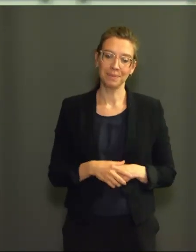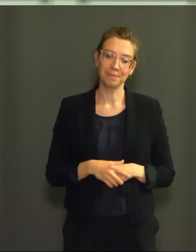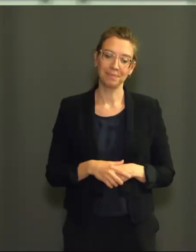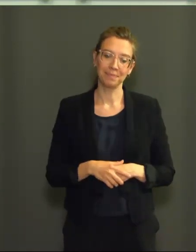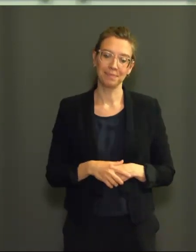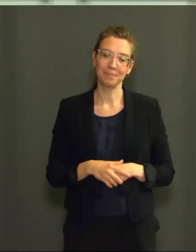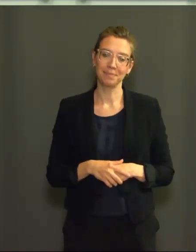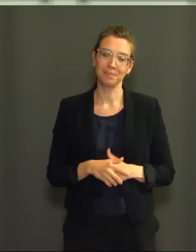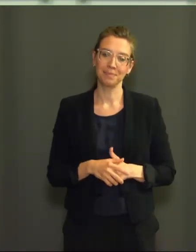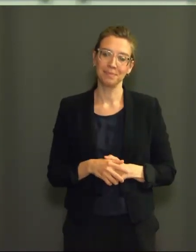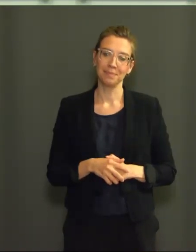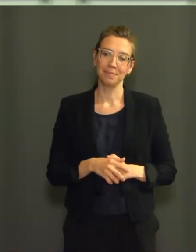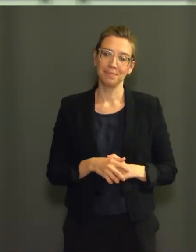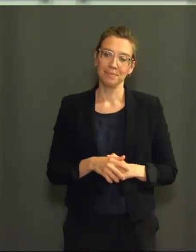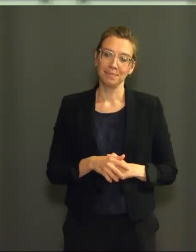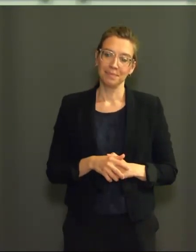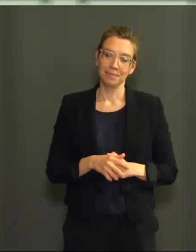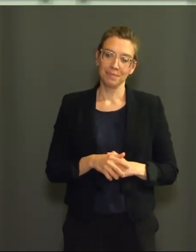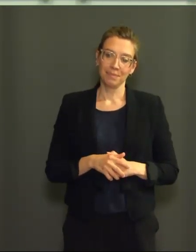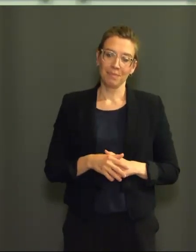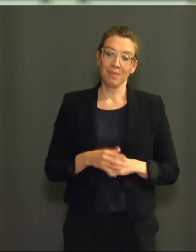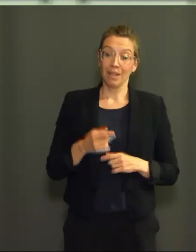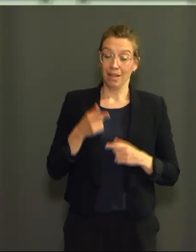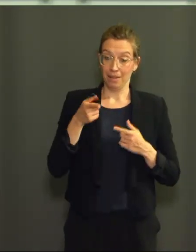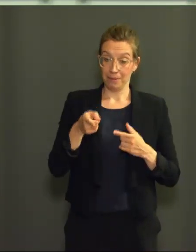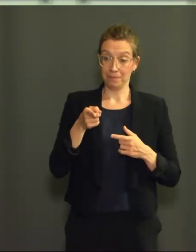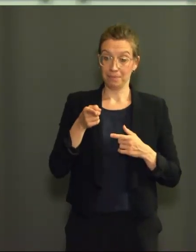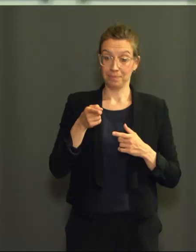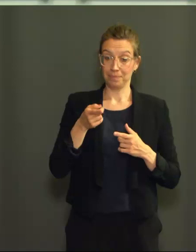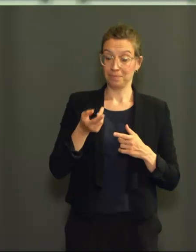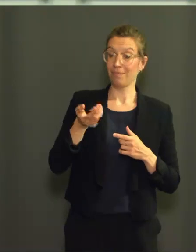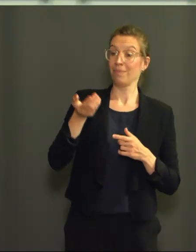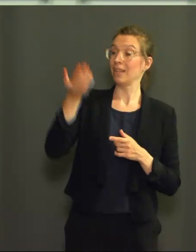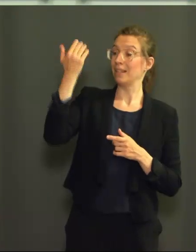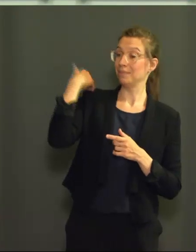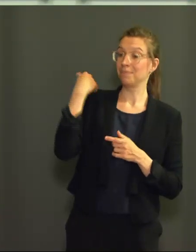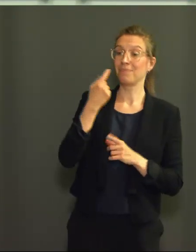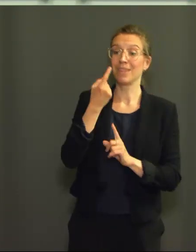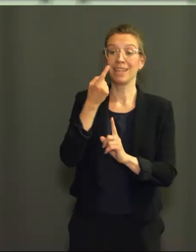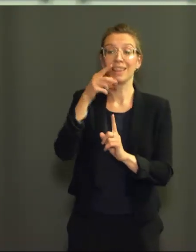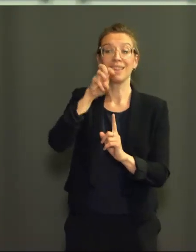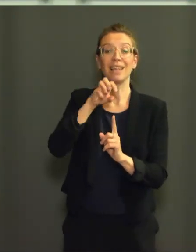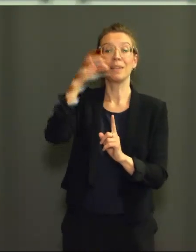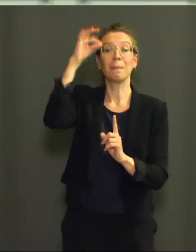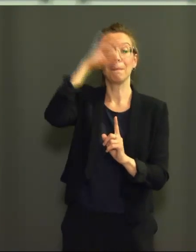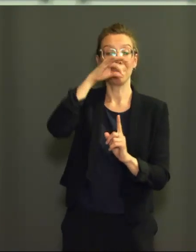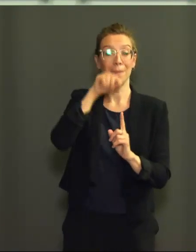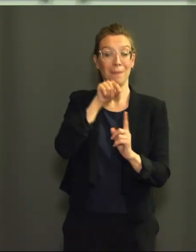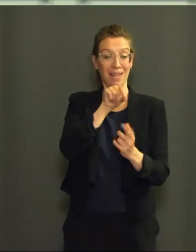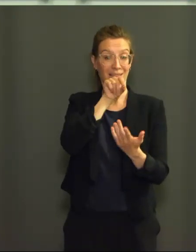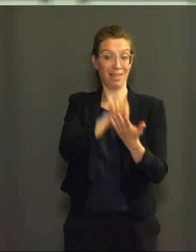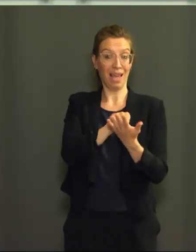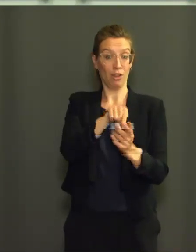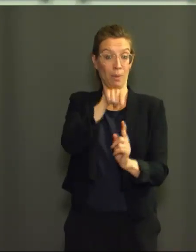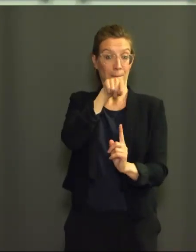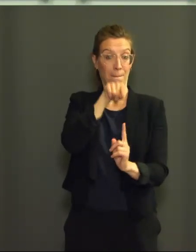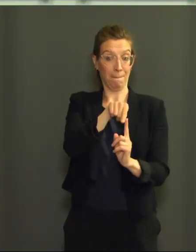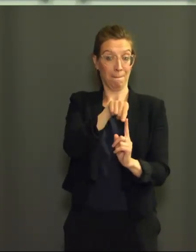Op 31 mei waren meer dan 2 miljoen, of 18% van de Belgen, volledig